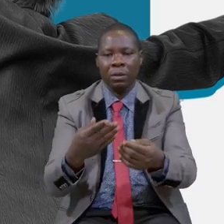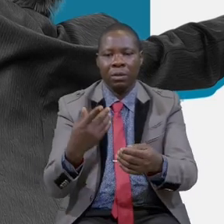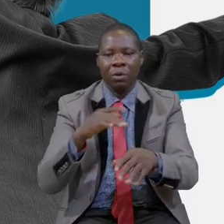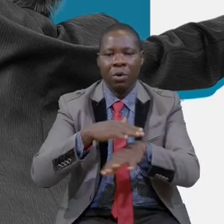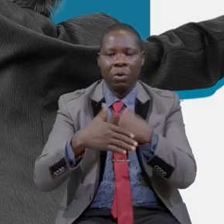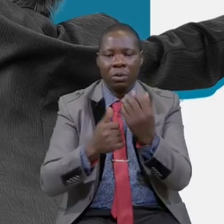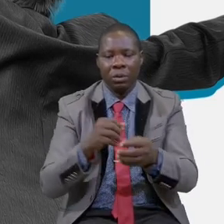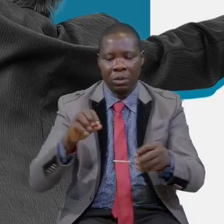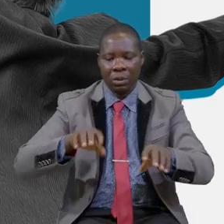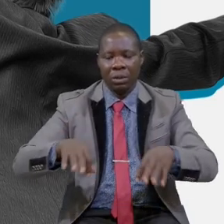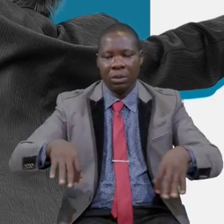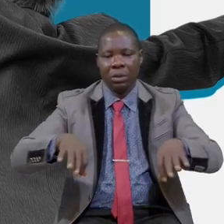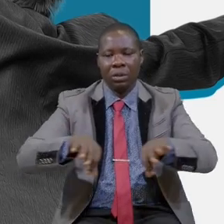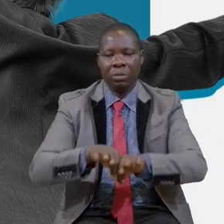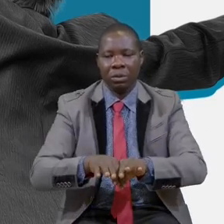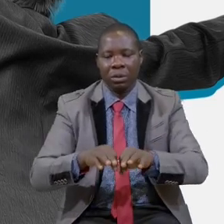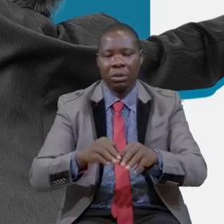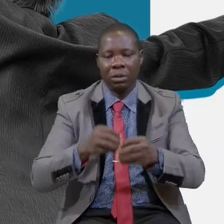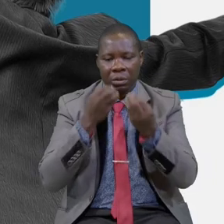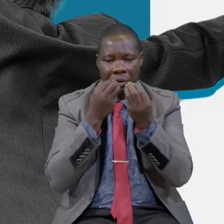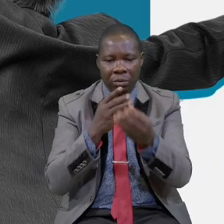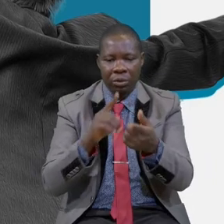Donnez-leur les informations nécessaires